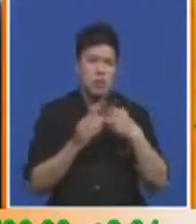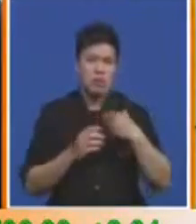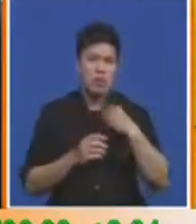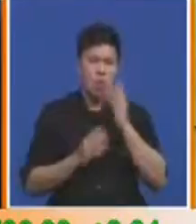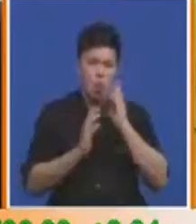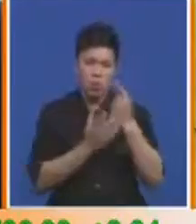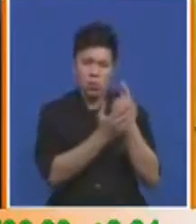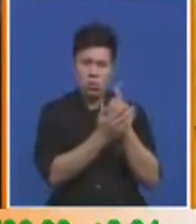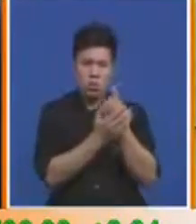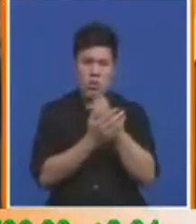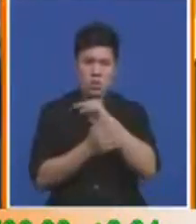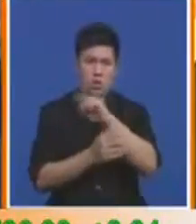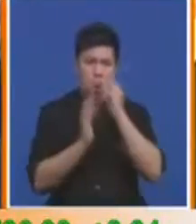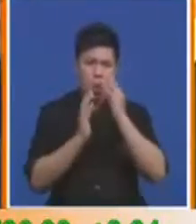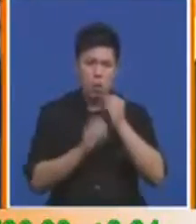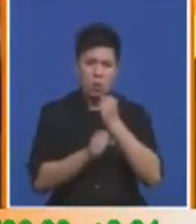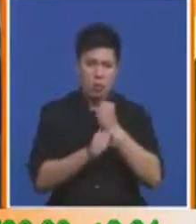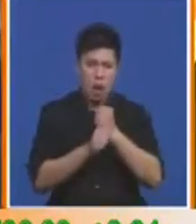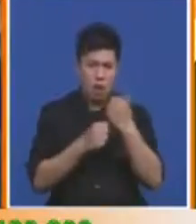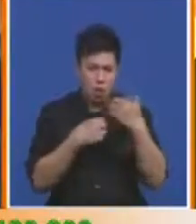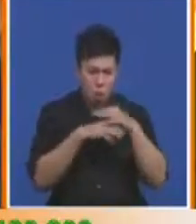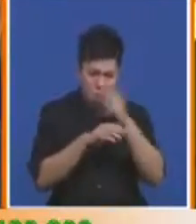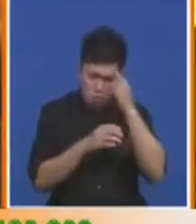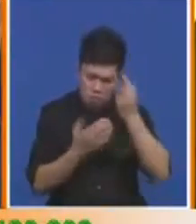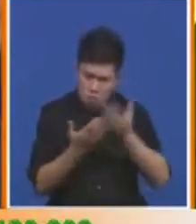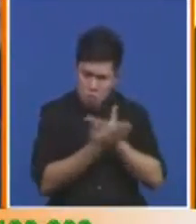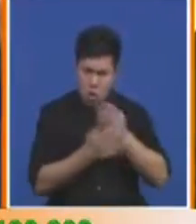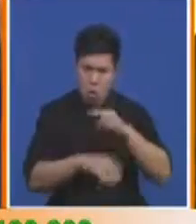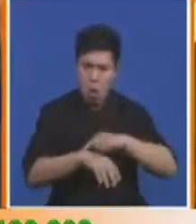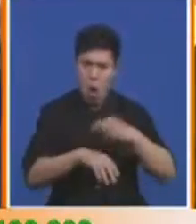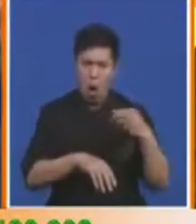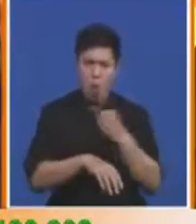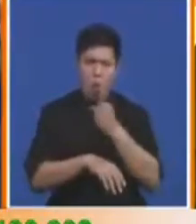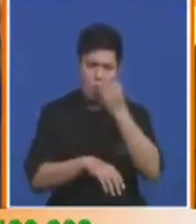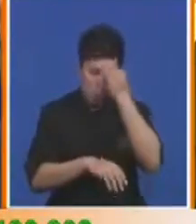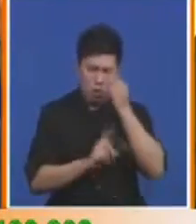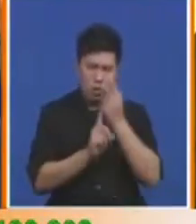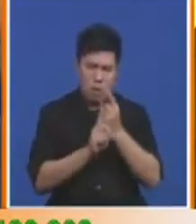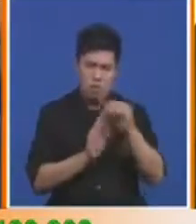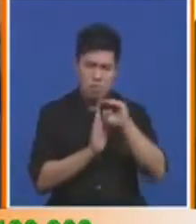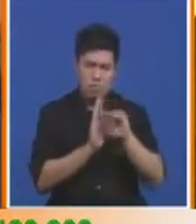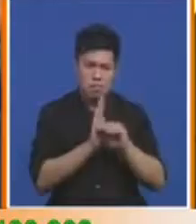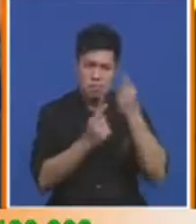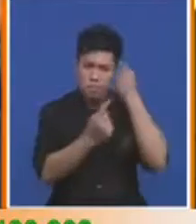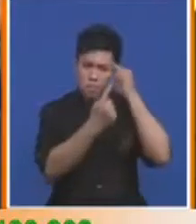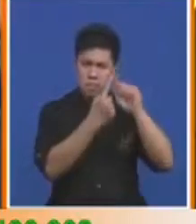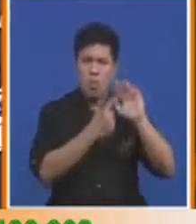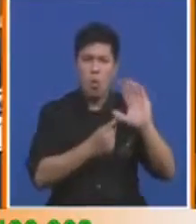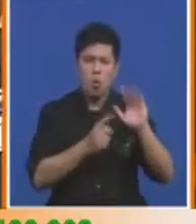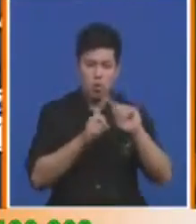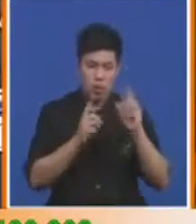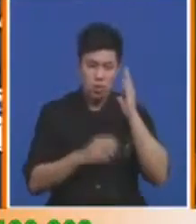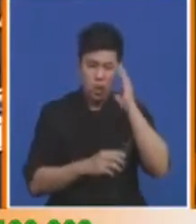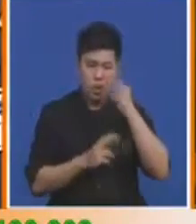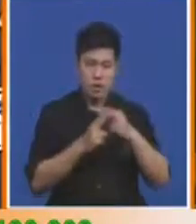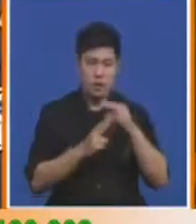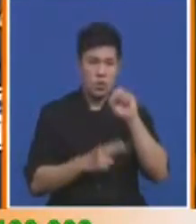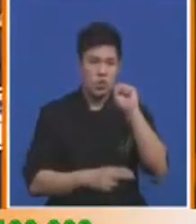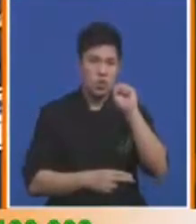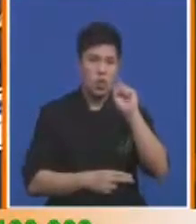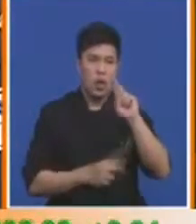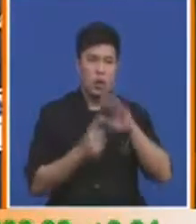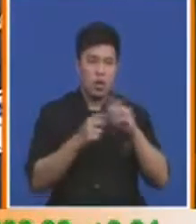ยงานที่เกี่ยวข้องเข้าร่วมพิจารณาเพื่อความสะดวกรวดเร็วและเป็นไปตามเจตนารมณ์ทางนี้นายสุรชัยเลี้ยงบุญเลิศชัยรองประธ